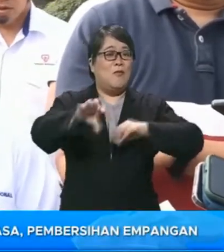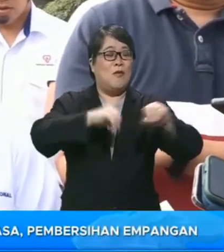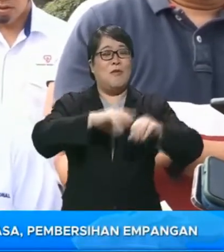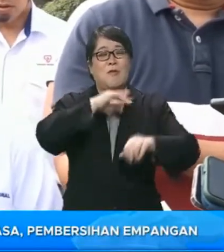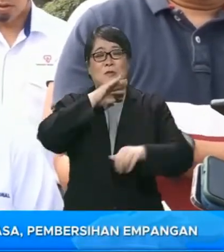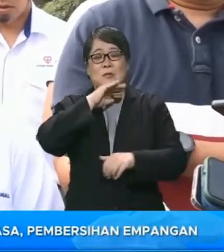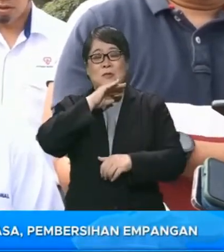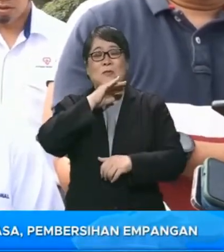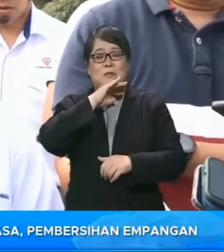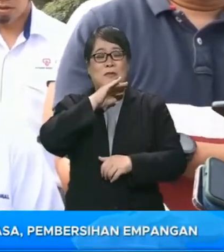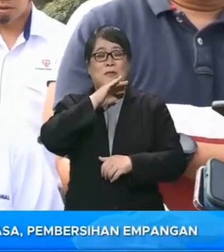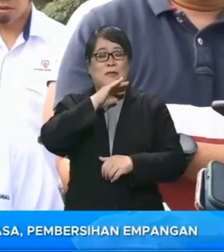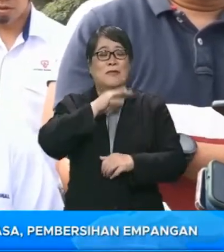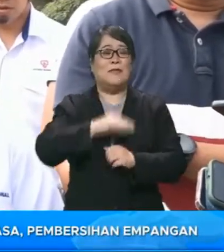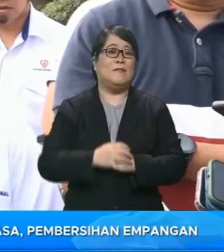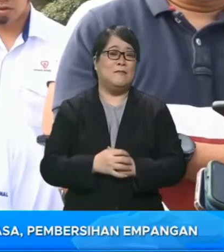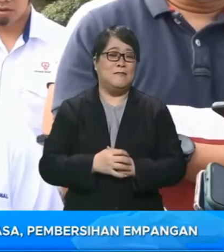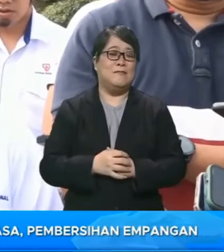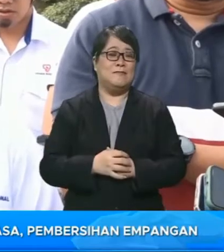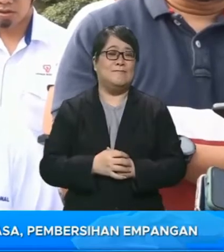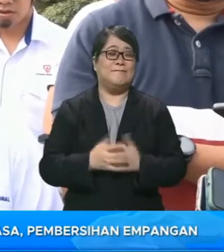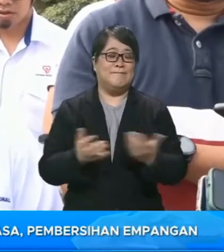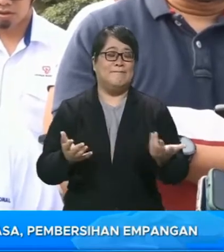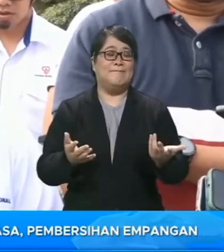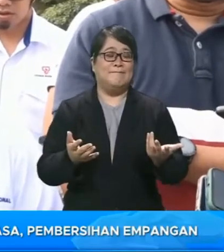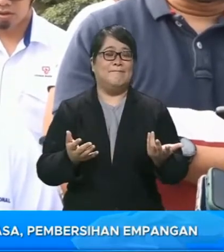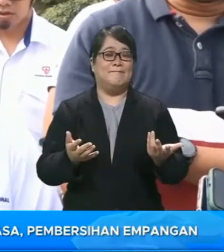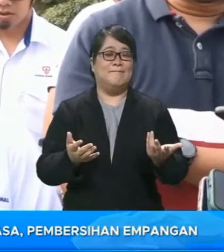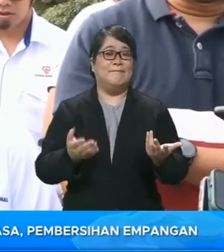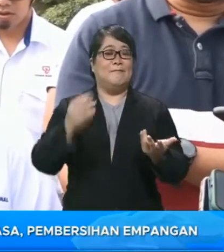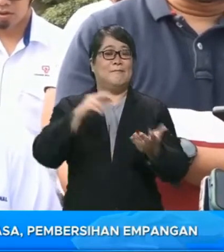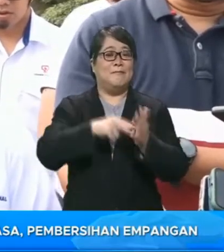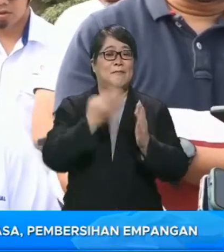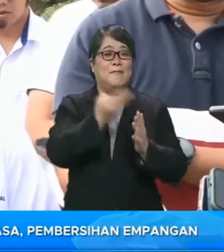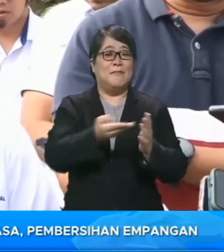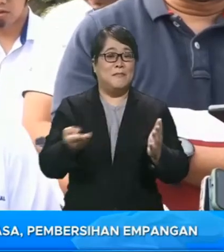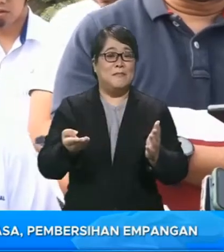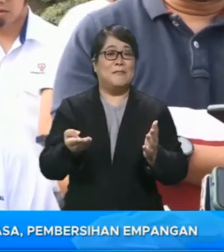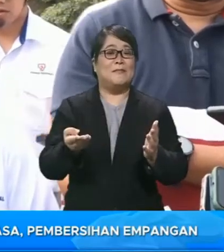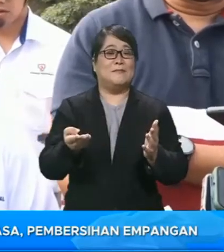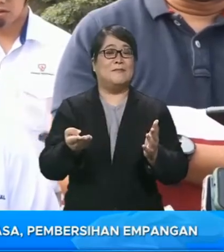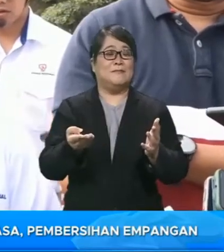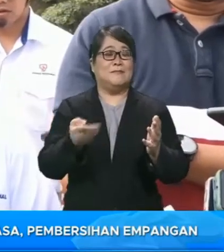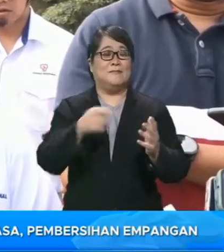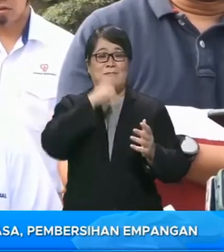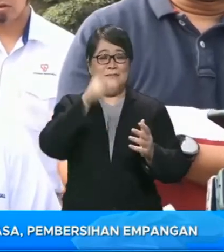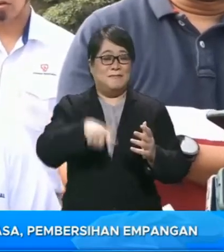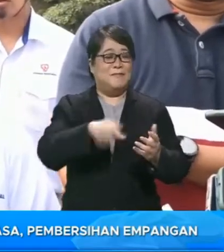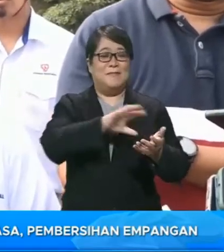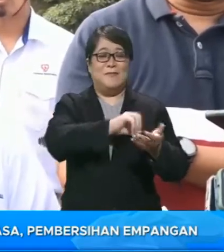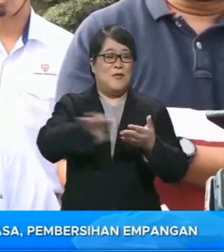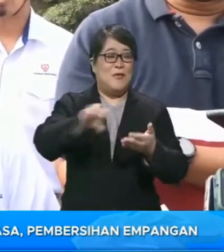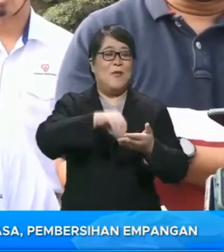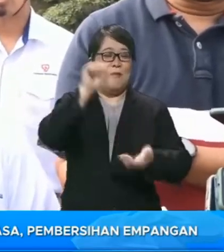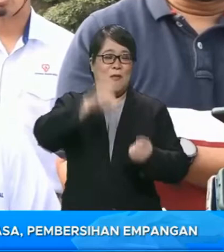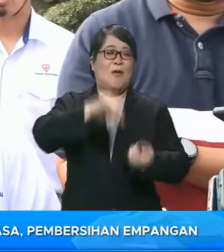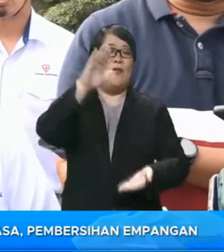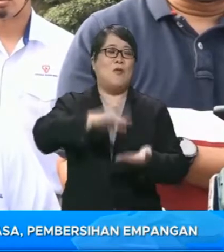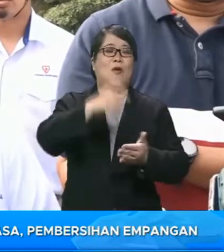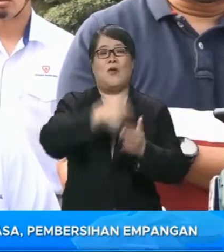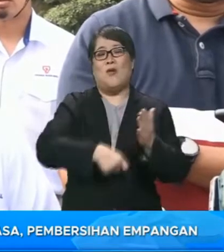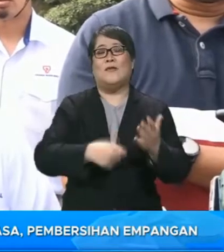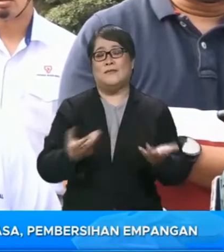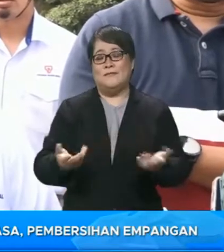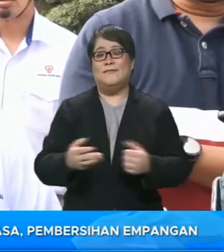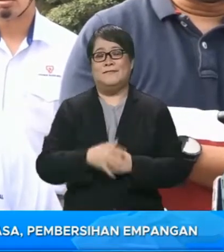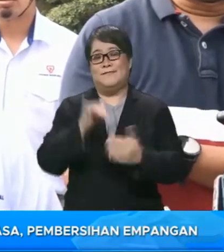aliran ke dalam tasik dari segi bahan-bahan yang tidak kita ingini itu, kita boleh mengurangkan kos kita. Itu